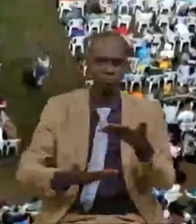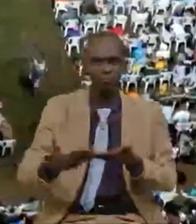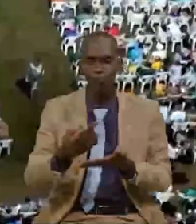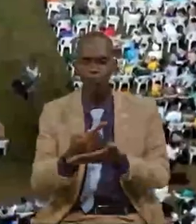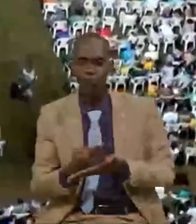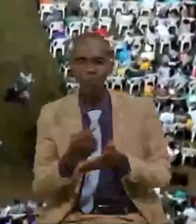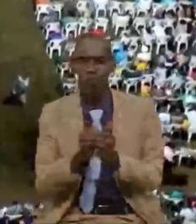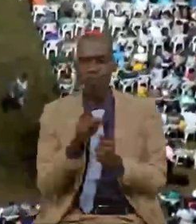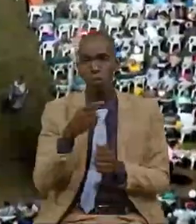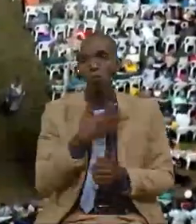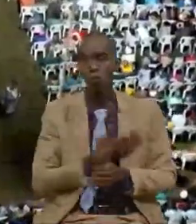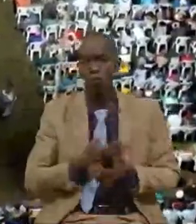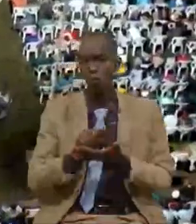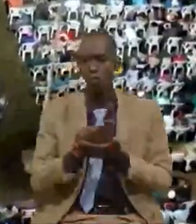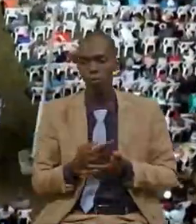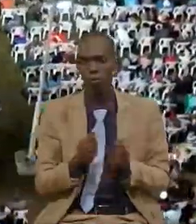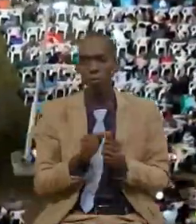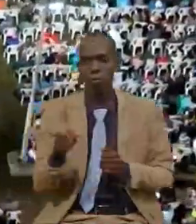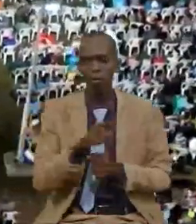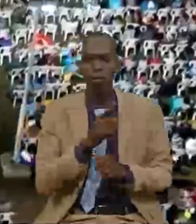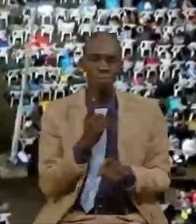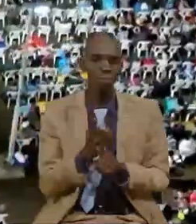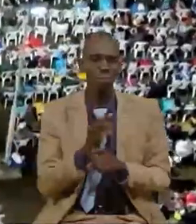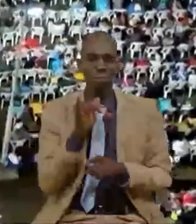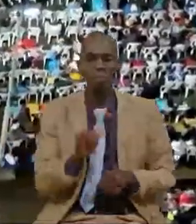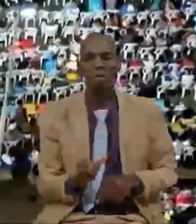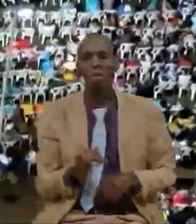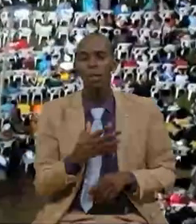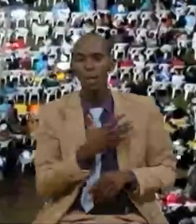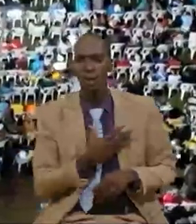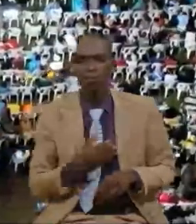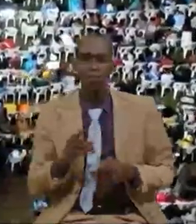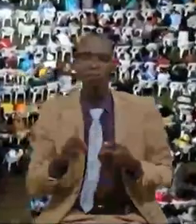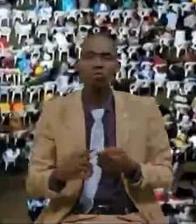ils vont vous parler. Alors, donc, coopérez avec eux.